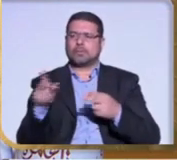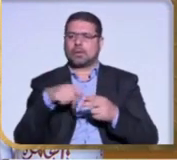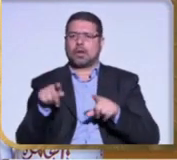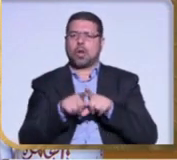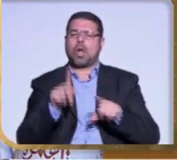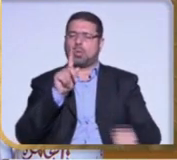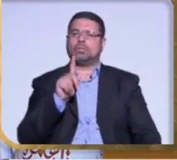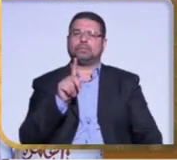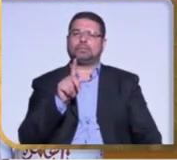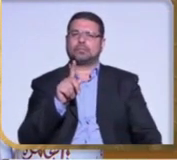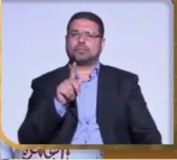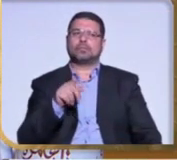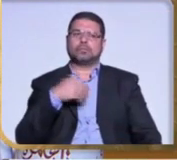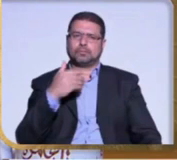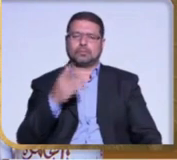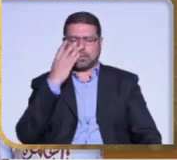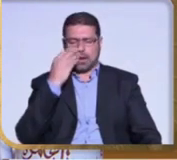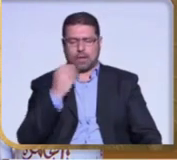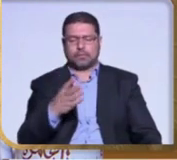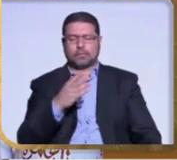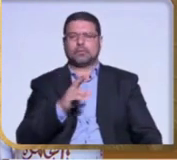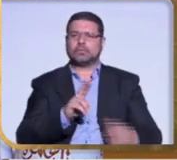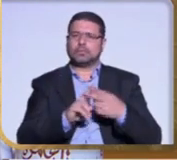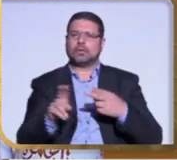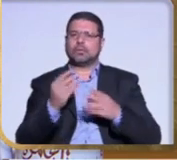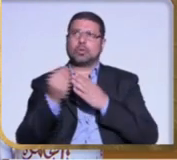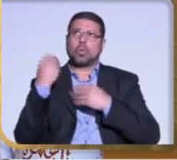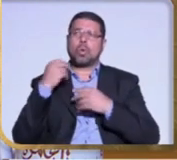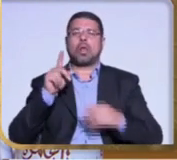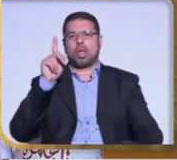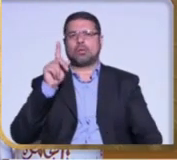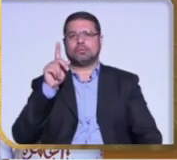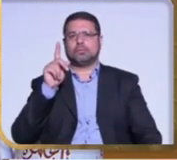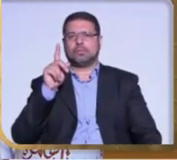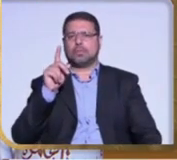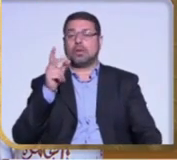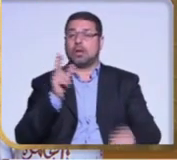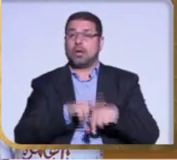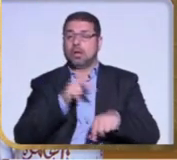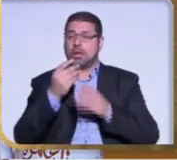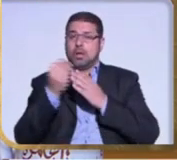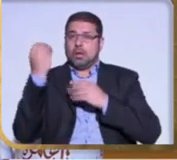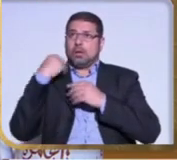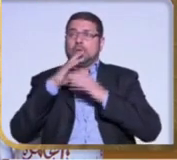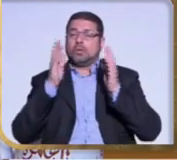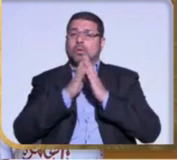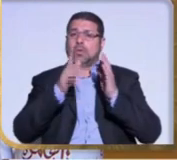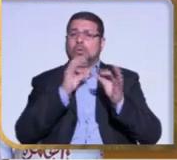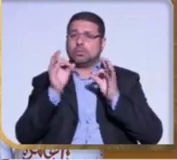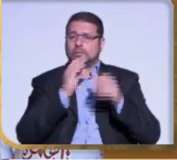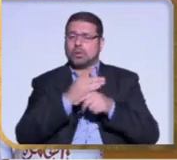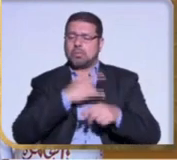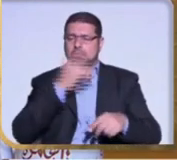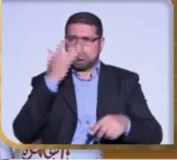وبينهم، فمن عفا وأصلح فأجره على الله. وإنت مأجورة على مراعاة